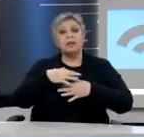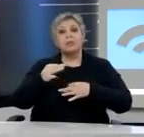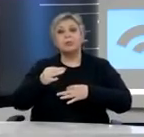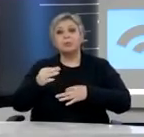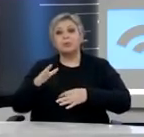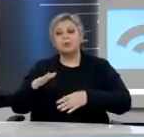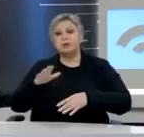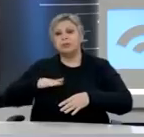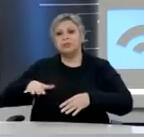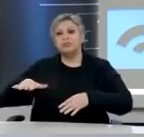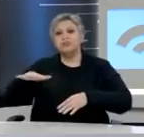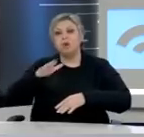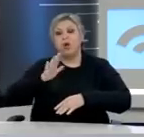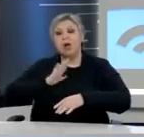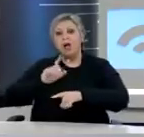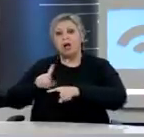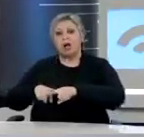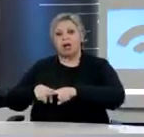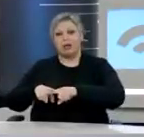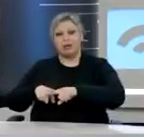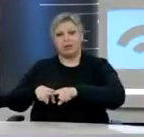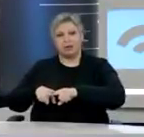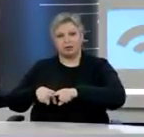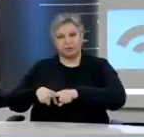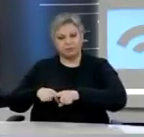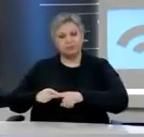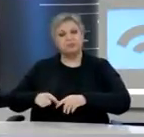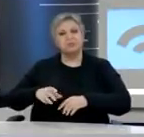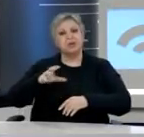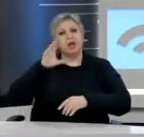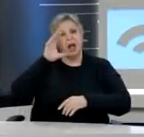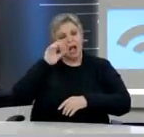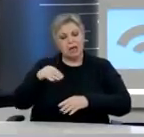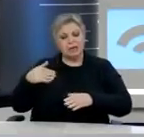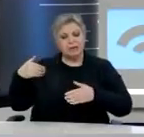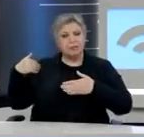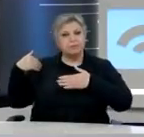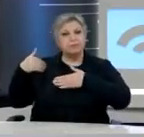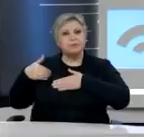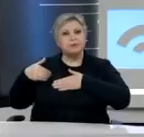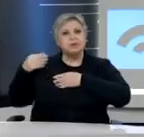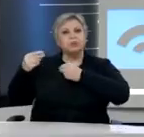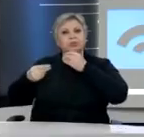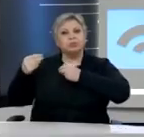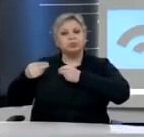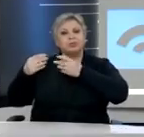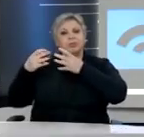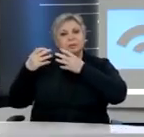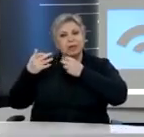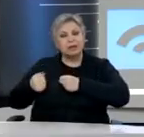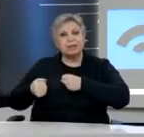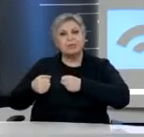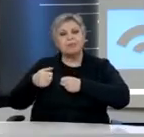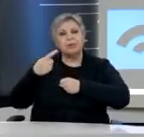αίθουσα. Η αλήθεια είναι ότι πράγματι η Κοινοβουλευτική Δημοκρατία τα χρόνια της κρίσης υπέστη σοβαρότατα πλήγματα.